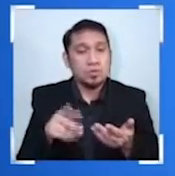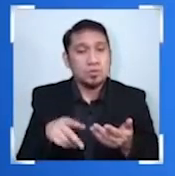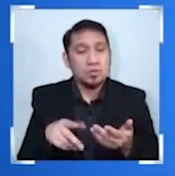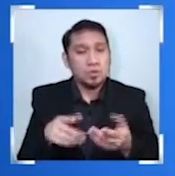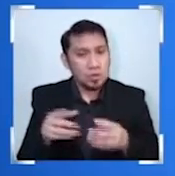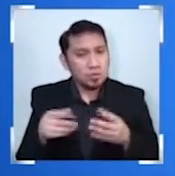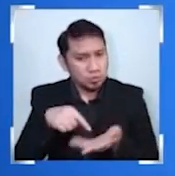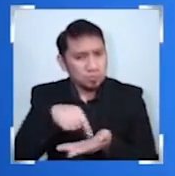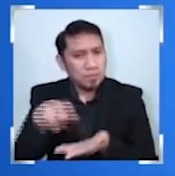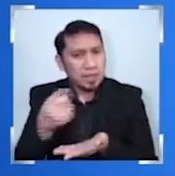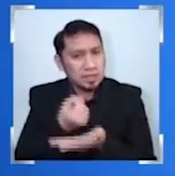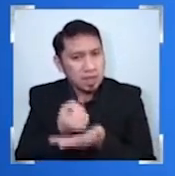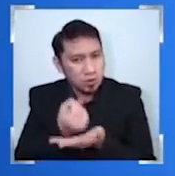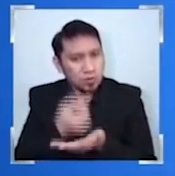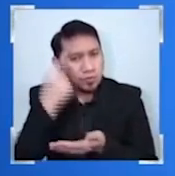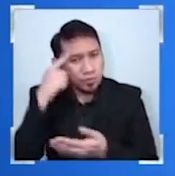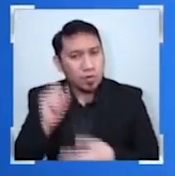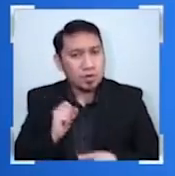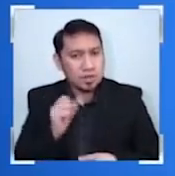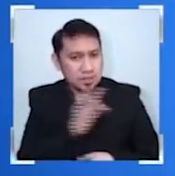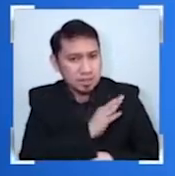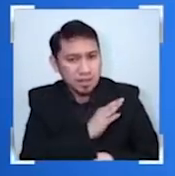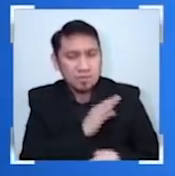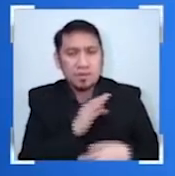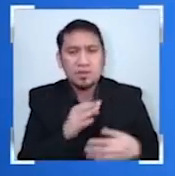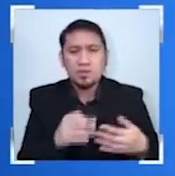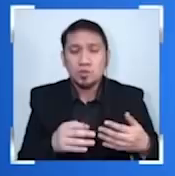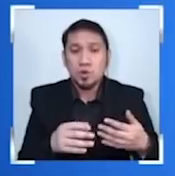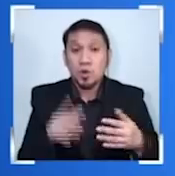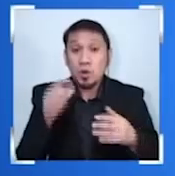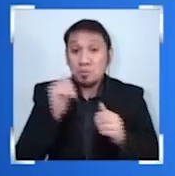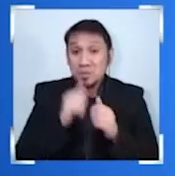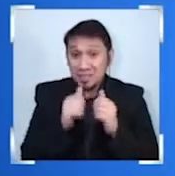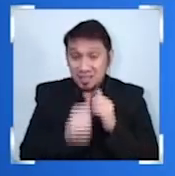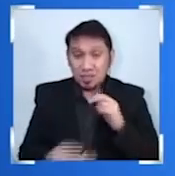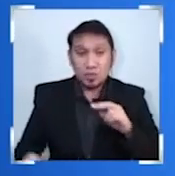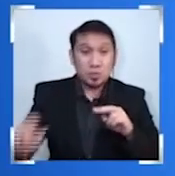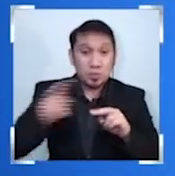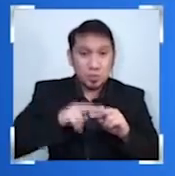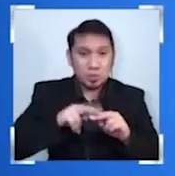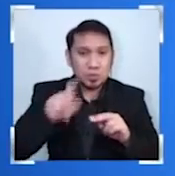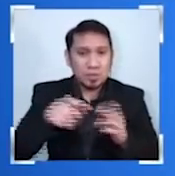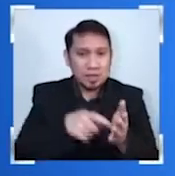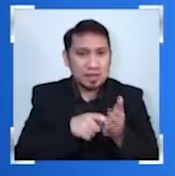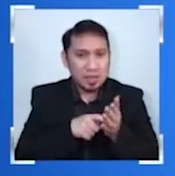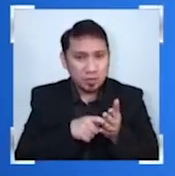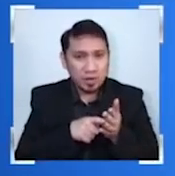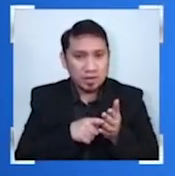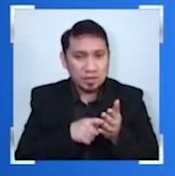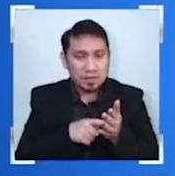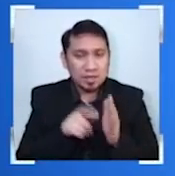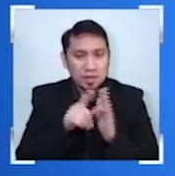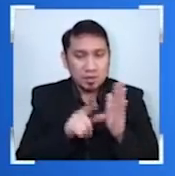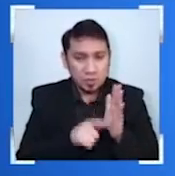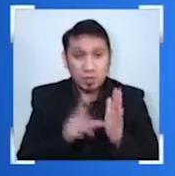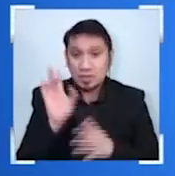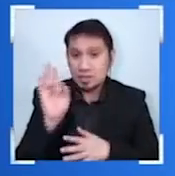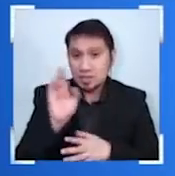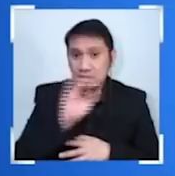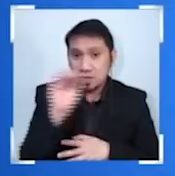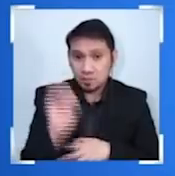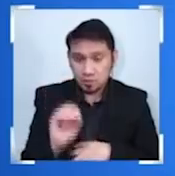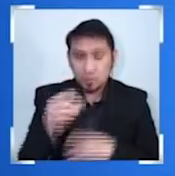yung pag nagtaas ka, yung makukuha mo dyan, required ng batas na 70% be given to salaries